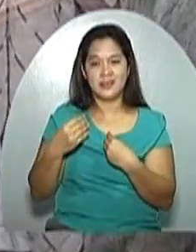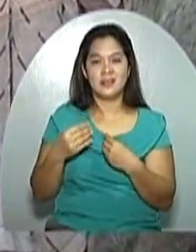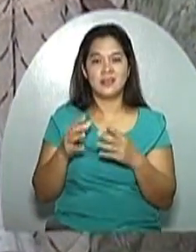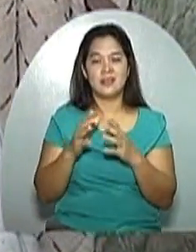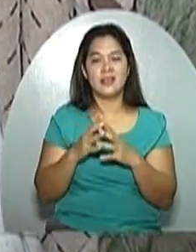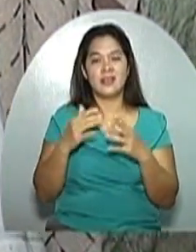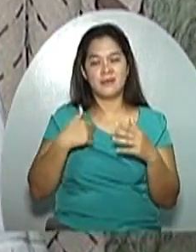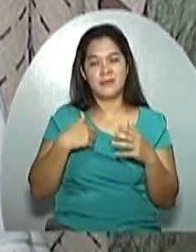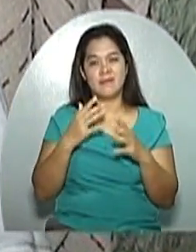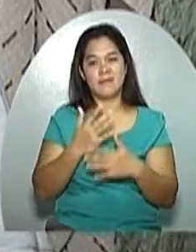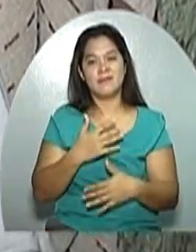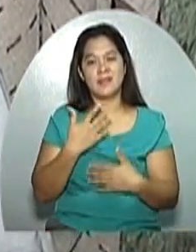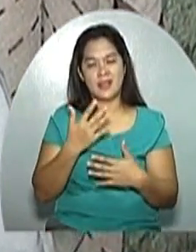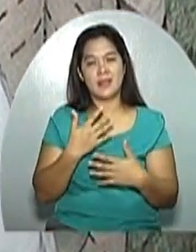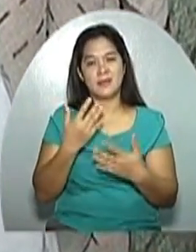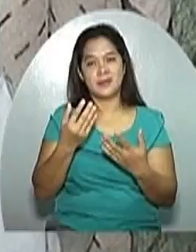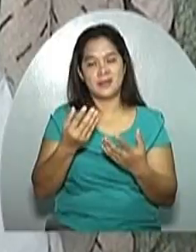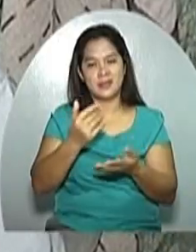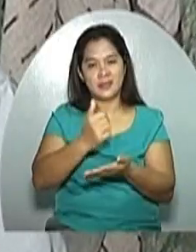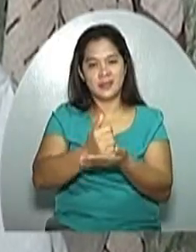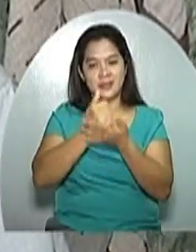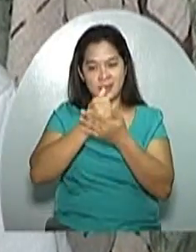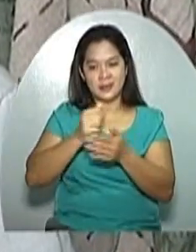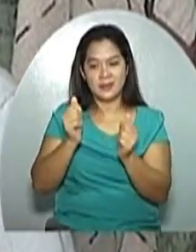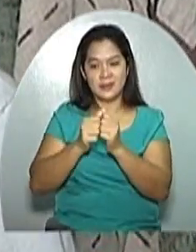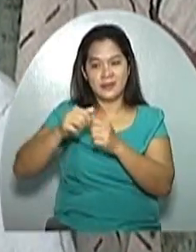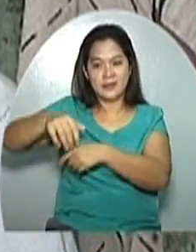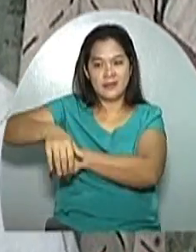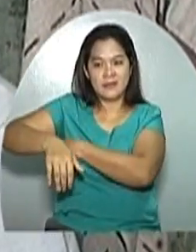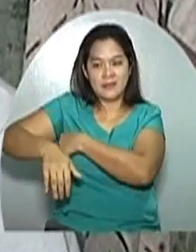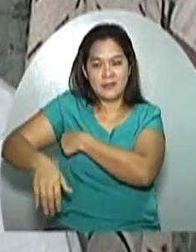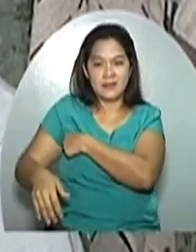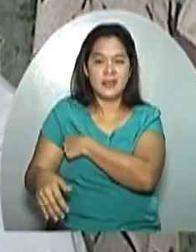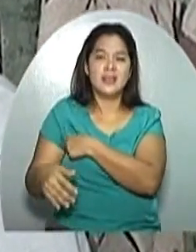utang na loob ko po sa inyo na binigyan niyo po ako ng tulong sa saklay